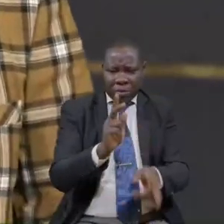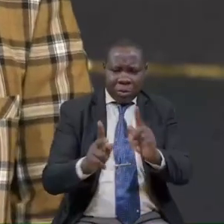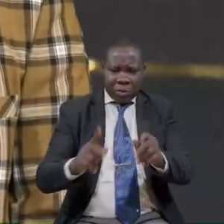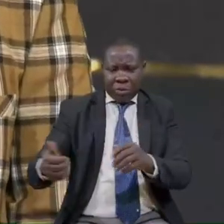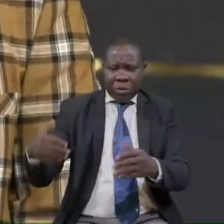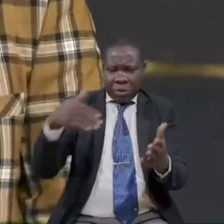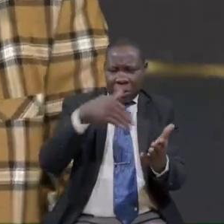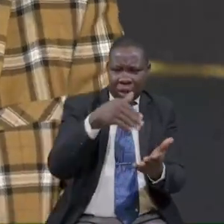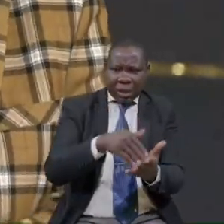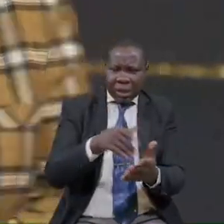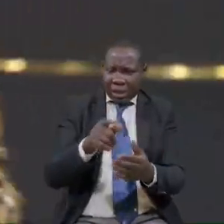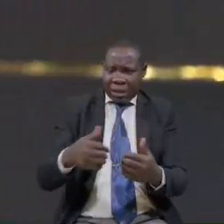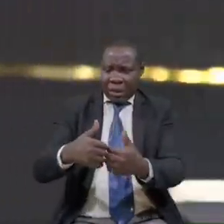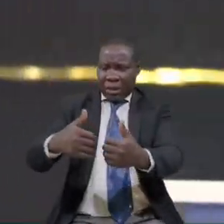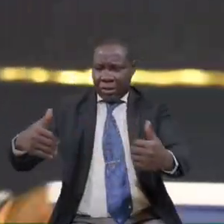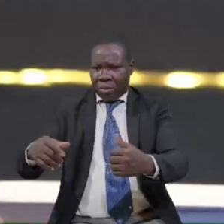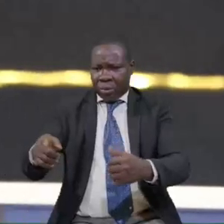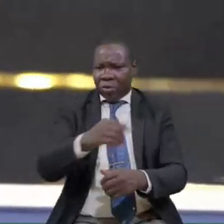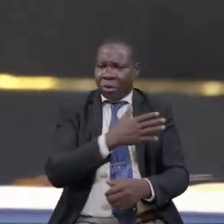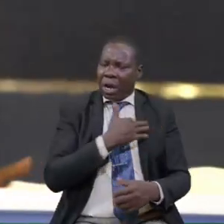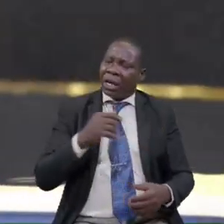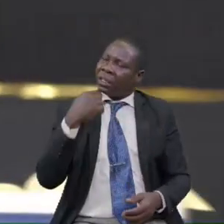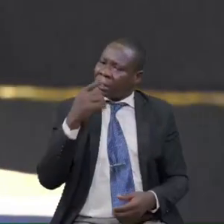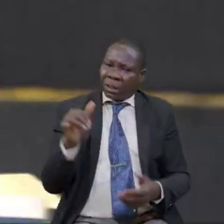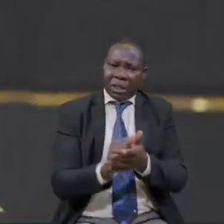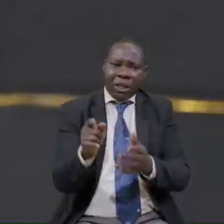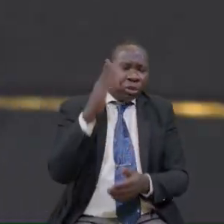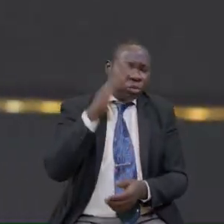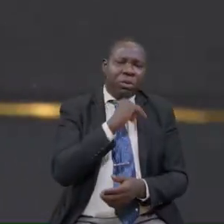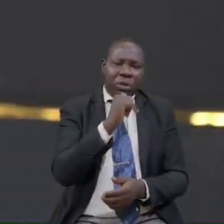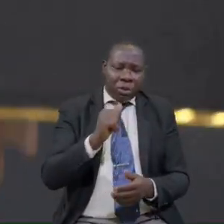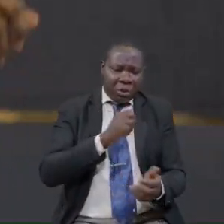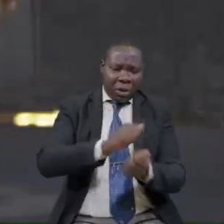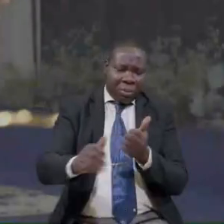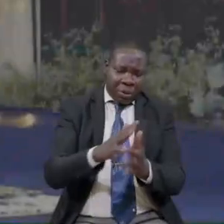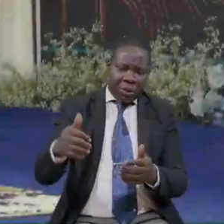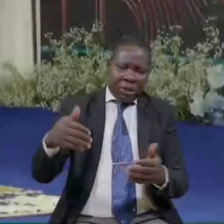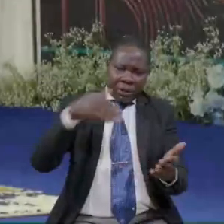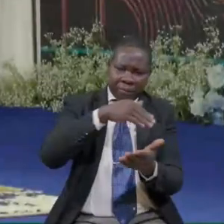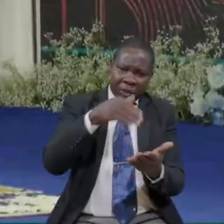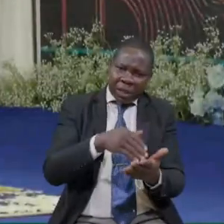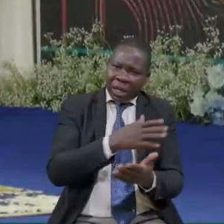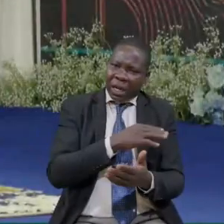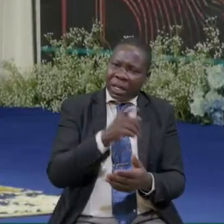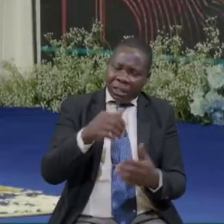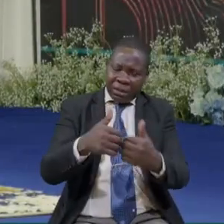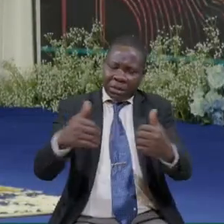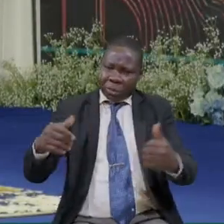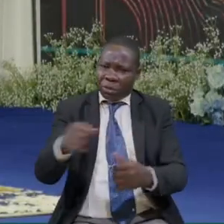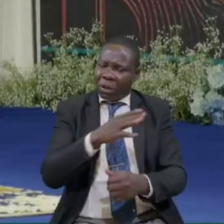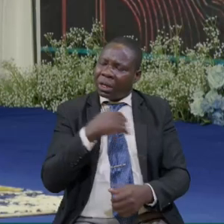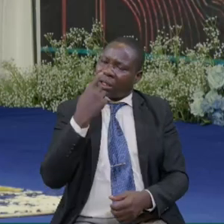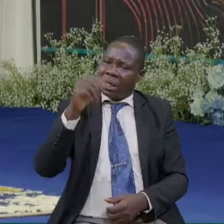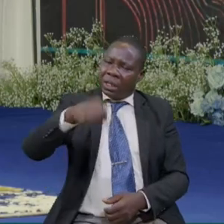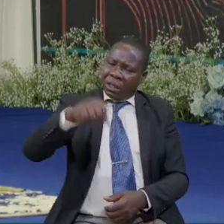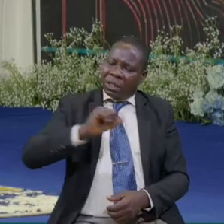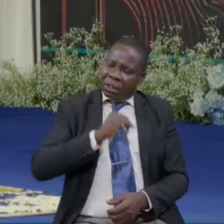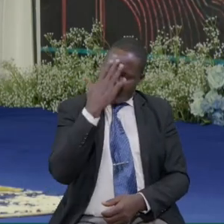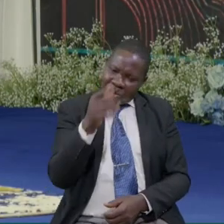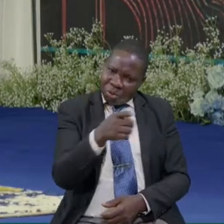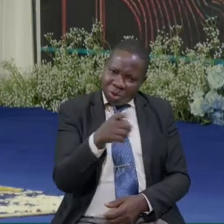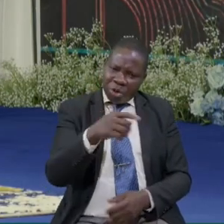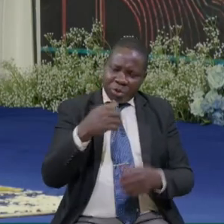met à part que vous n'allez plus périr. Il vous met à part disant que, oui, je te connais, oui, tu as